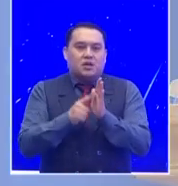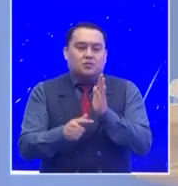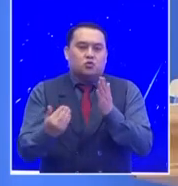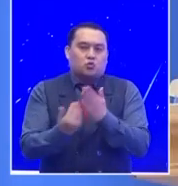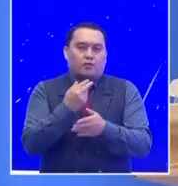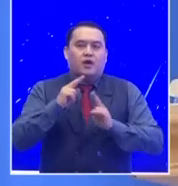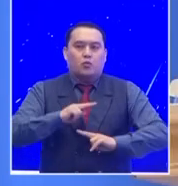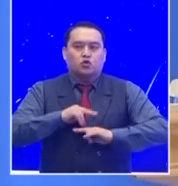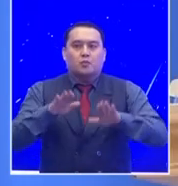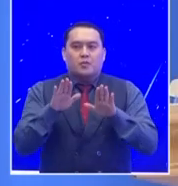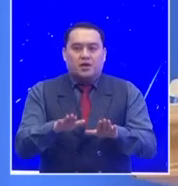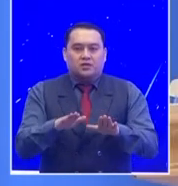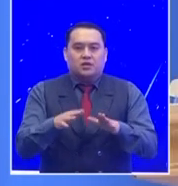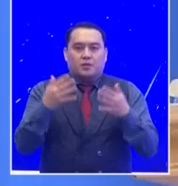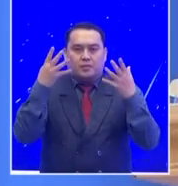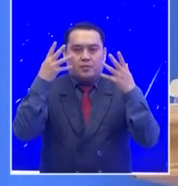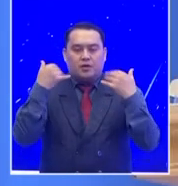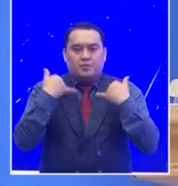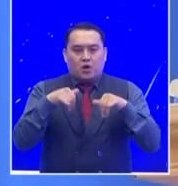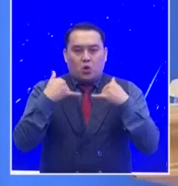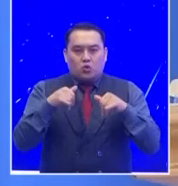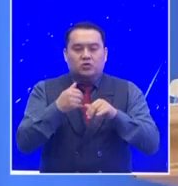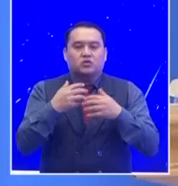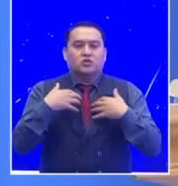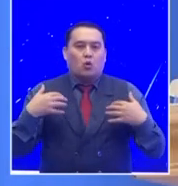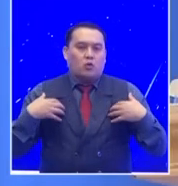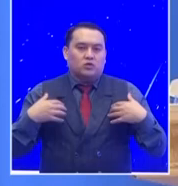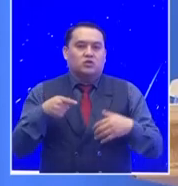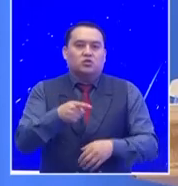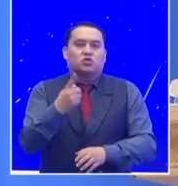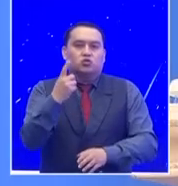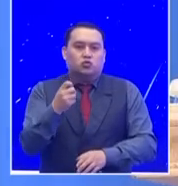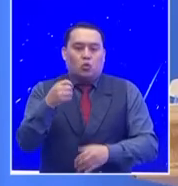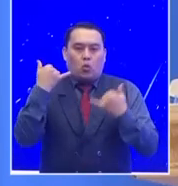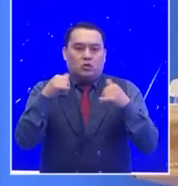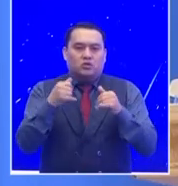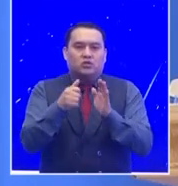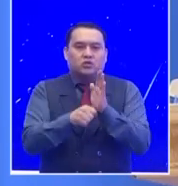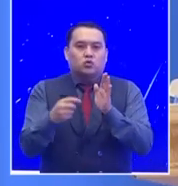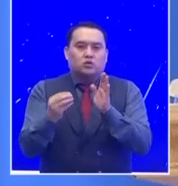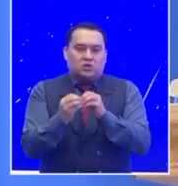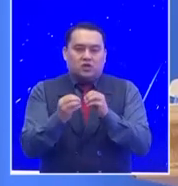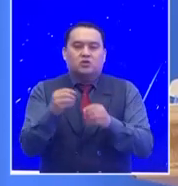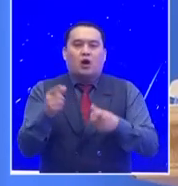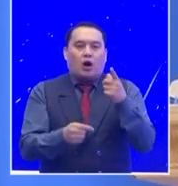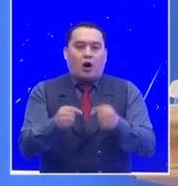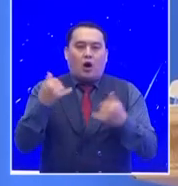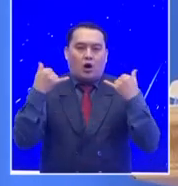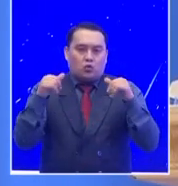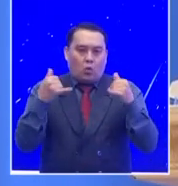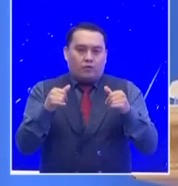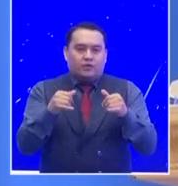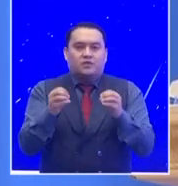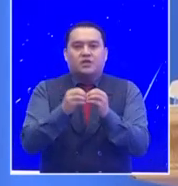рабочих мест. На сегодня поголовье скота составляет 1100 голов. Из них 610 дойных коров.